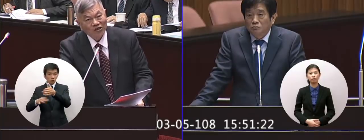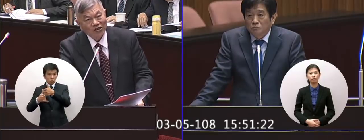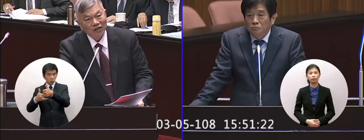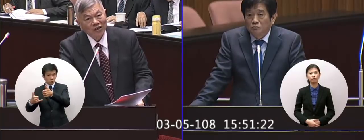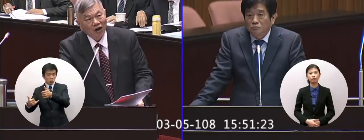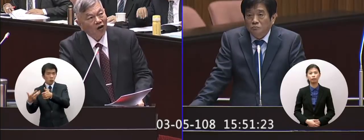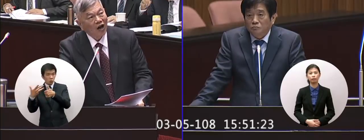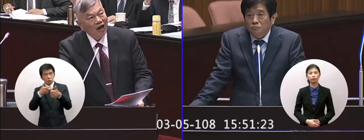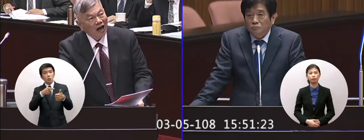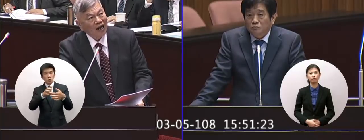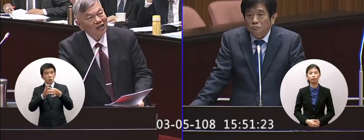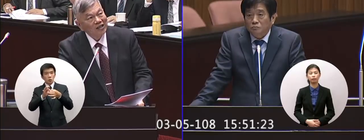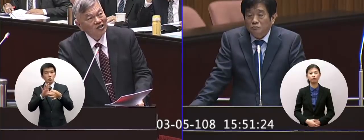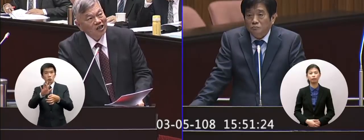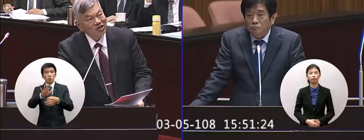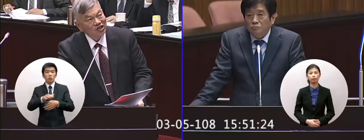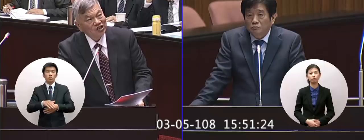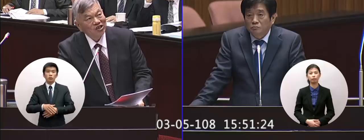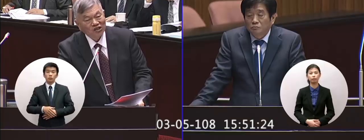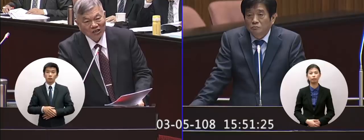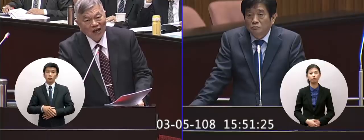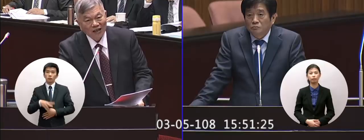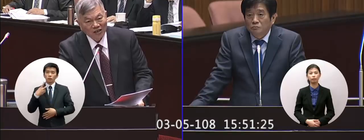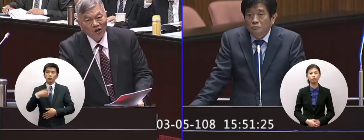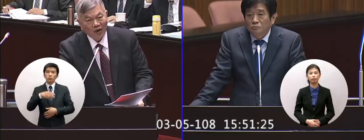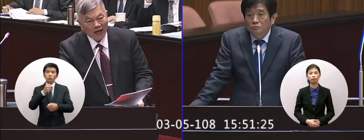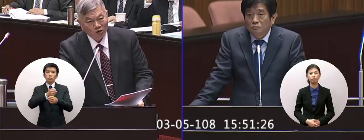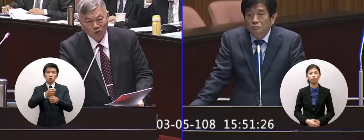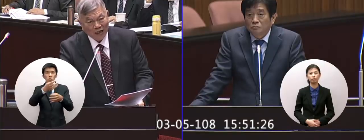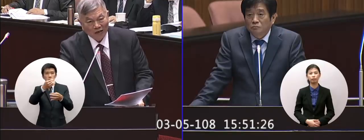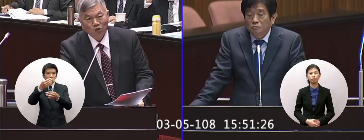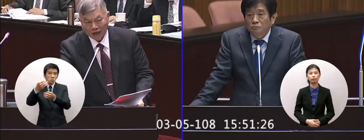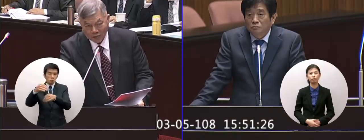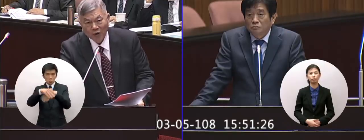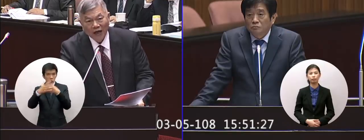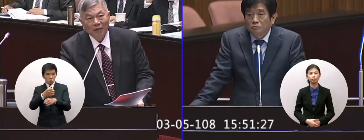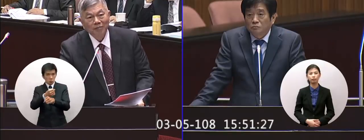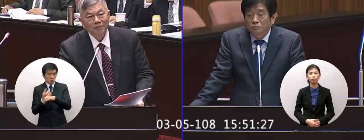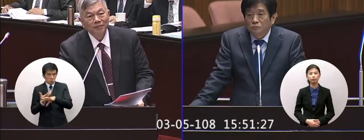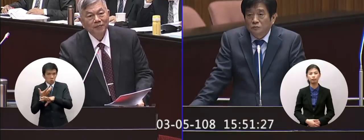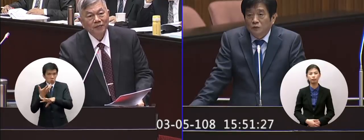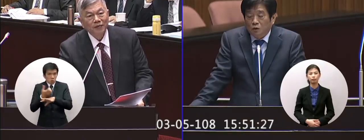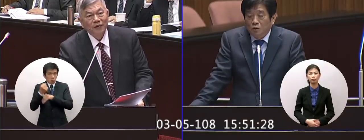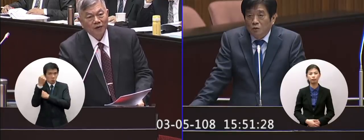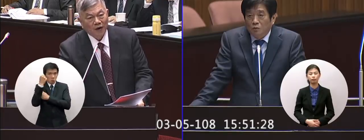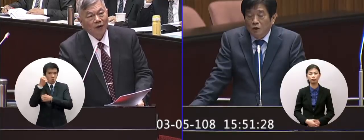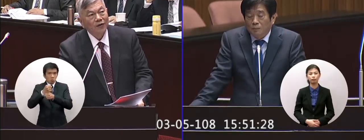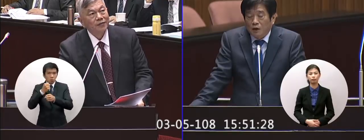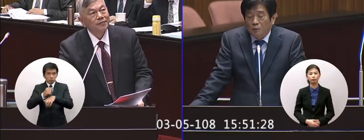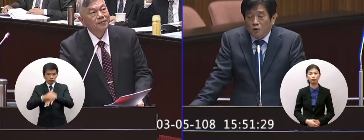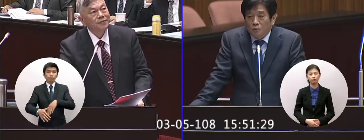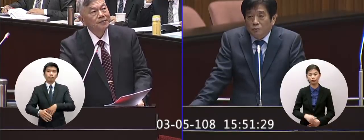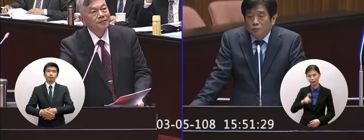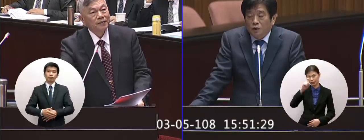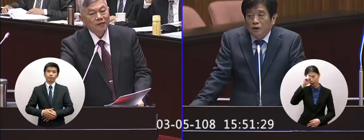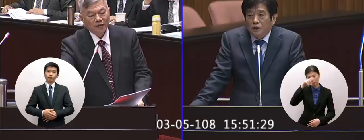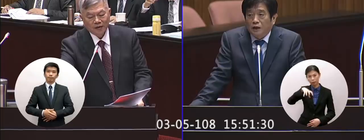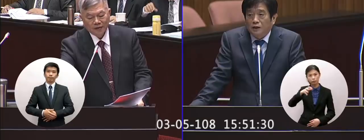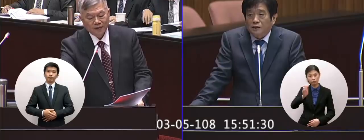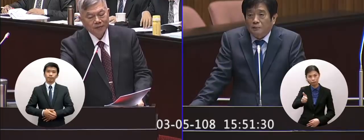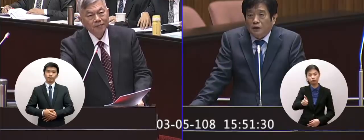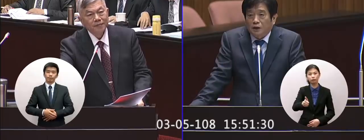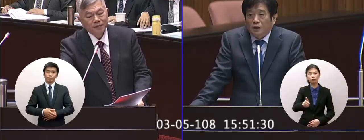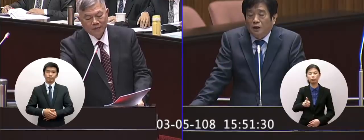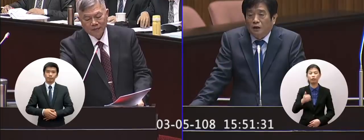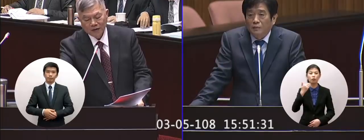这个代志，哦，啊，这个骑乘者，因拢会来注意，来全力配合。 好，我希望我部长，如果你